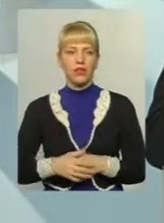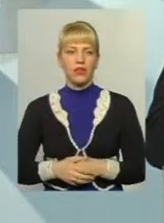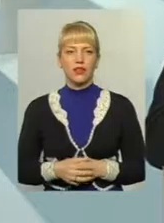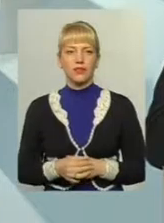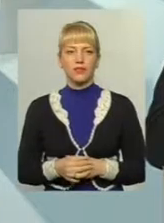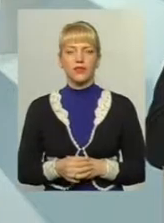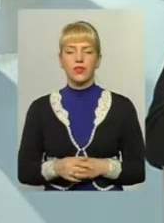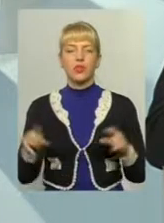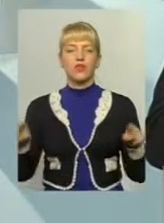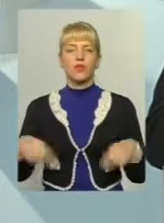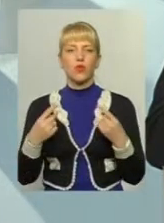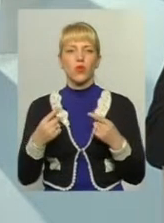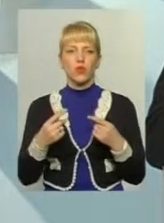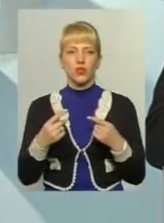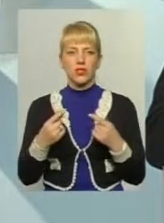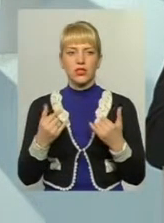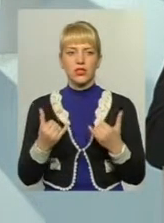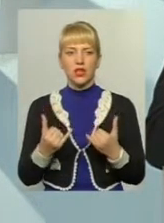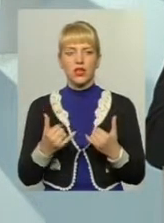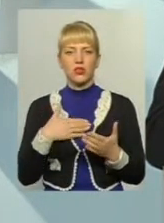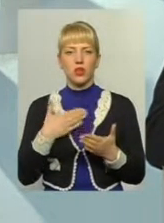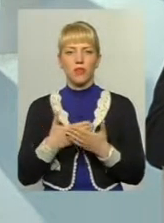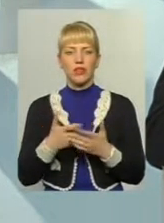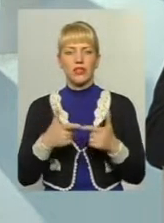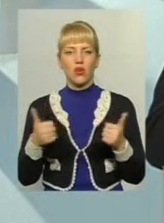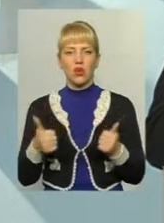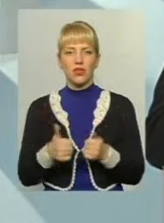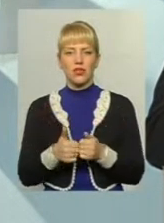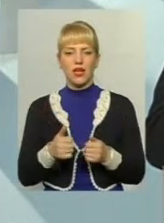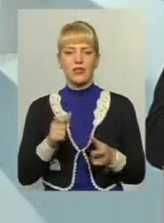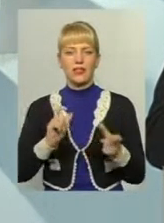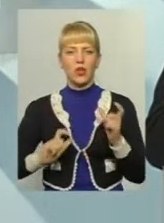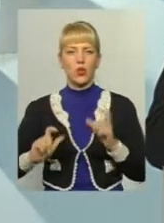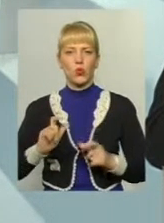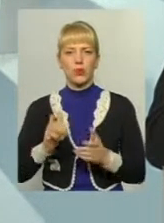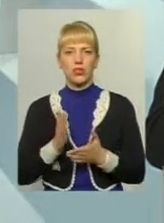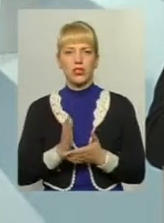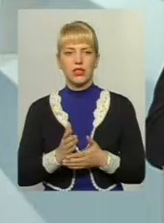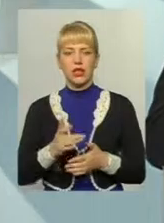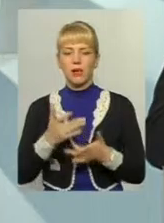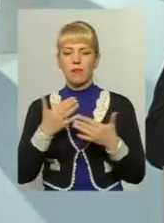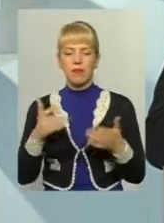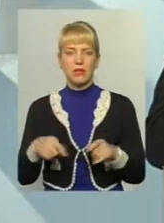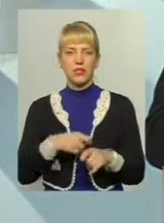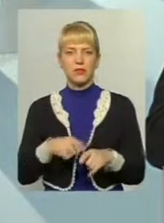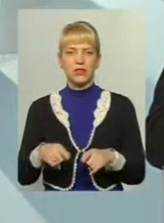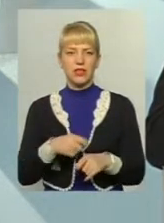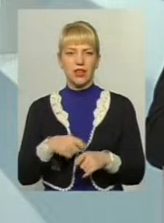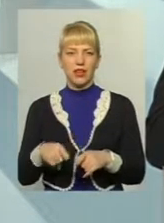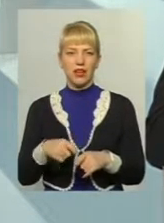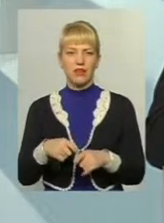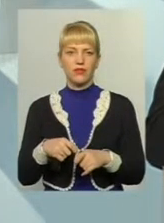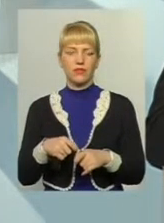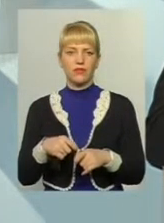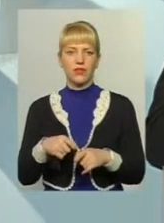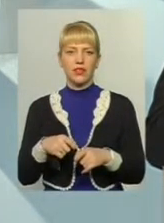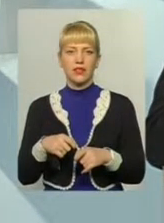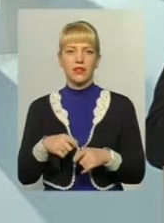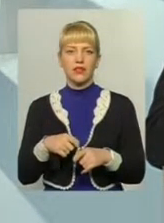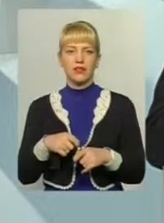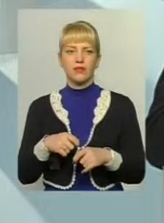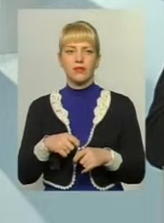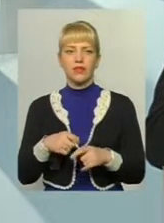досвідом із колегами, старшими колегами, які мають там декілька років практики за спиною,